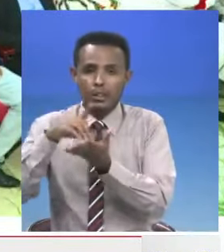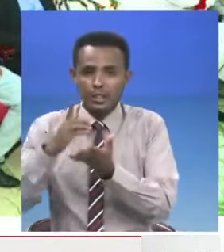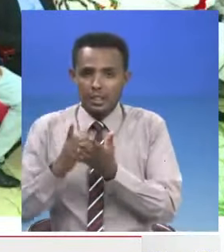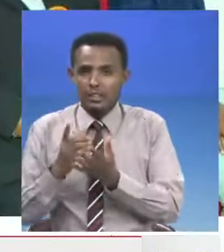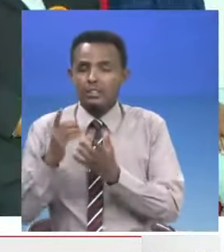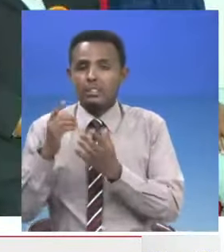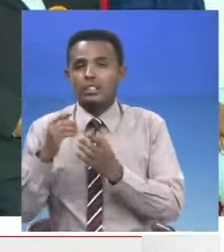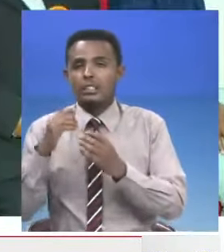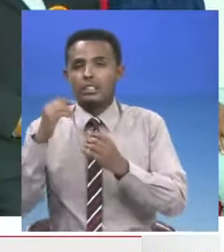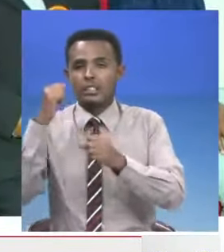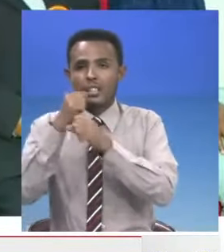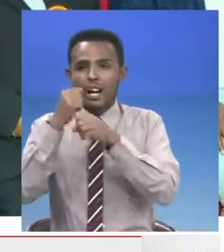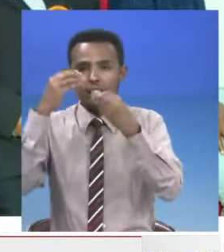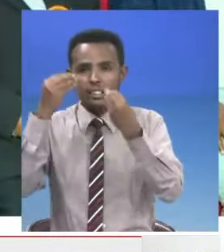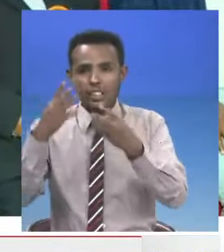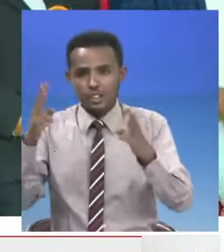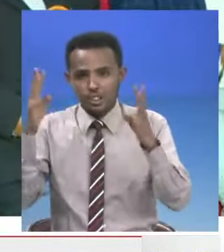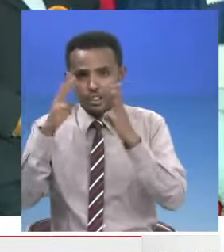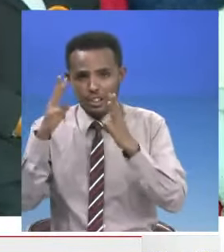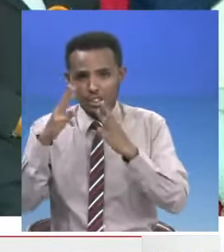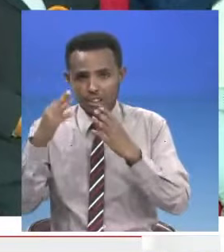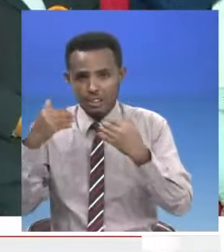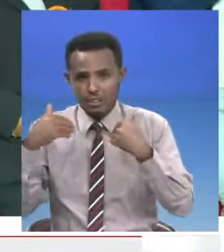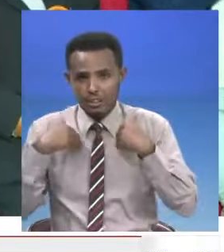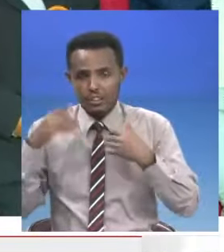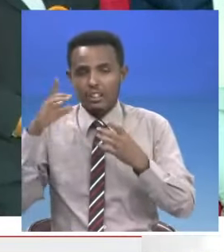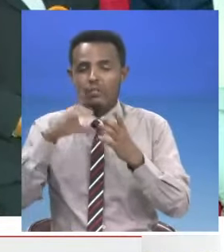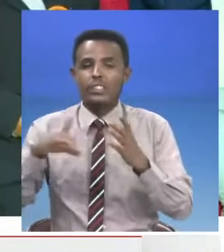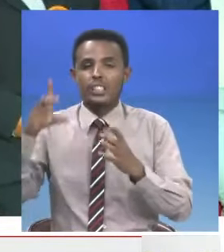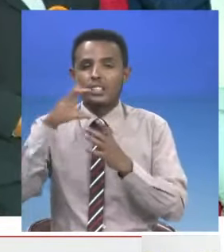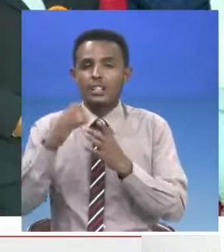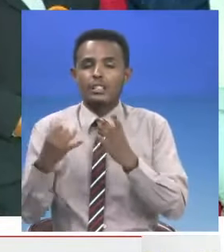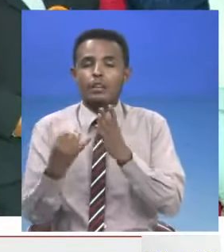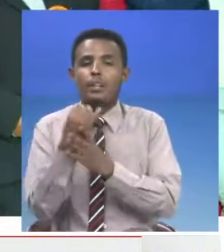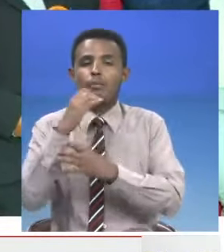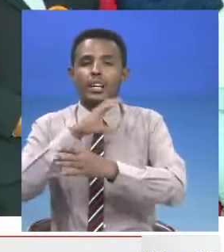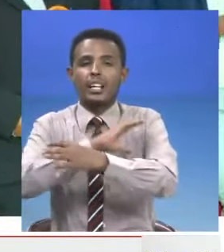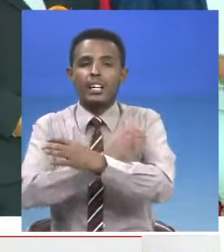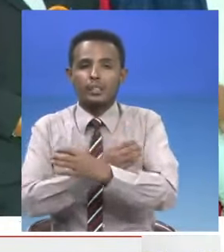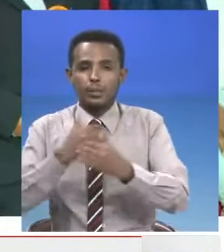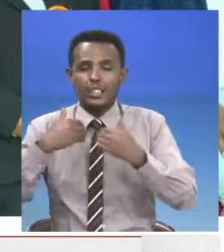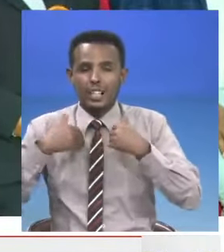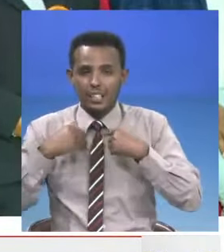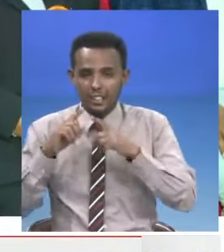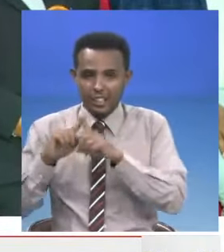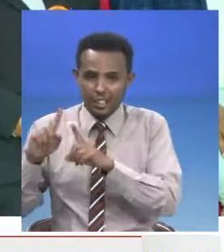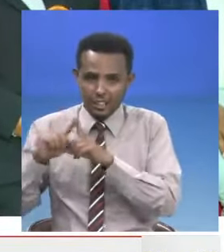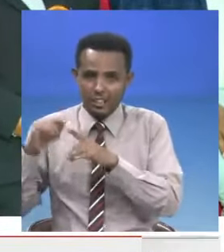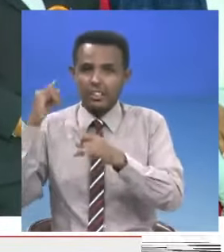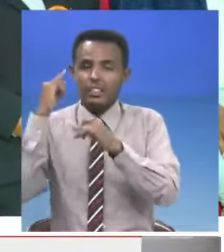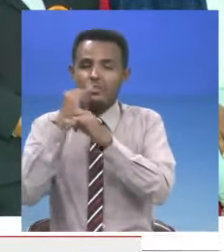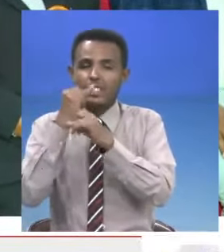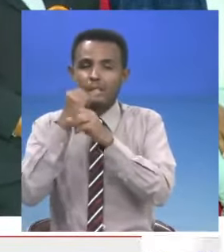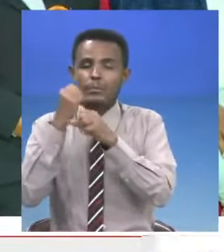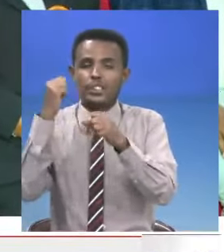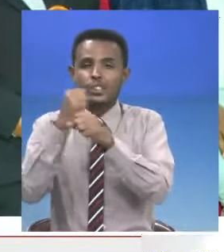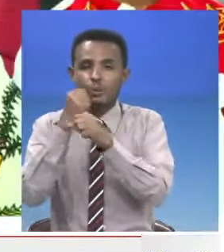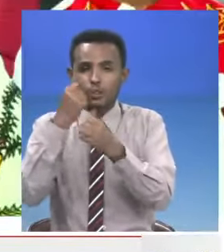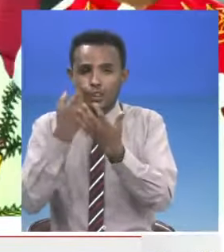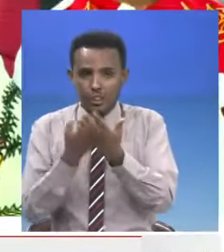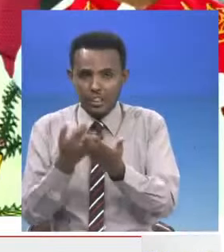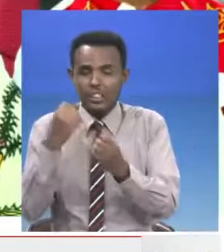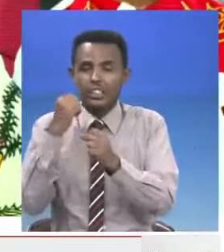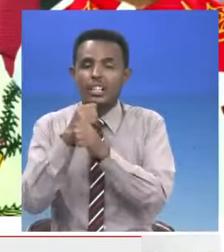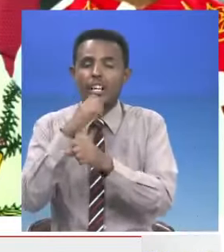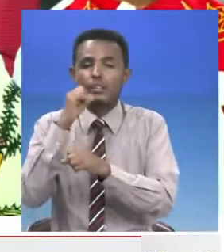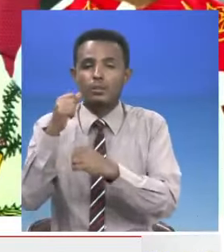የሆነ የስራ አጥነት ችግር አለ። ከፍተኛ የሆነ የመልማት አቅም እያላት ነገር ግን የተለያዩ የኢንቨስትመንት ስራዎች እዚህ ከተማ ላይ እየተሰሩ አይደሉም